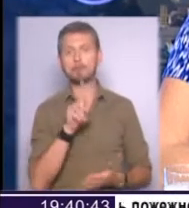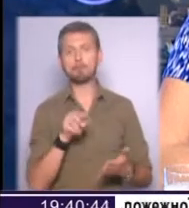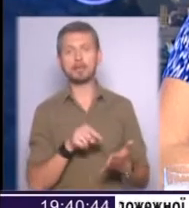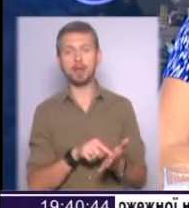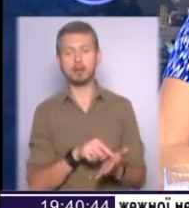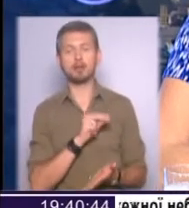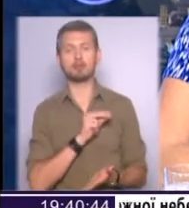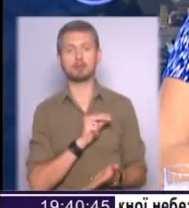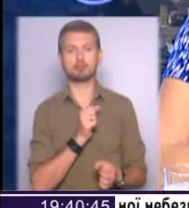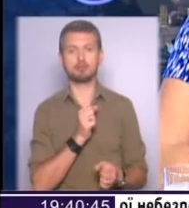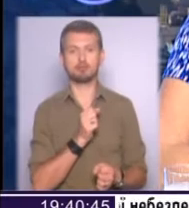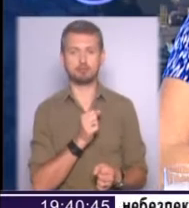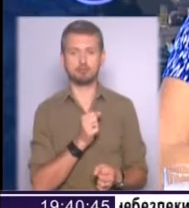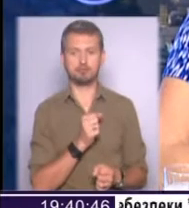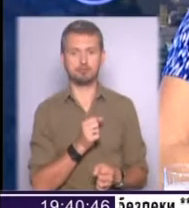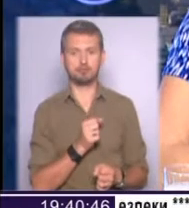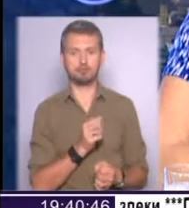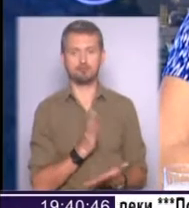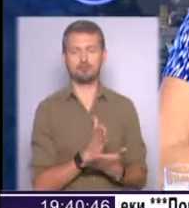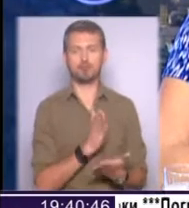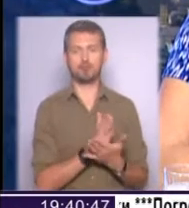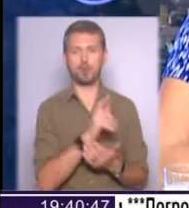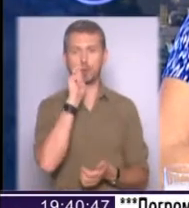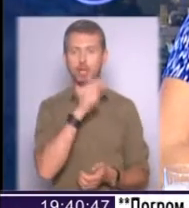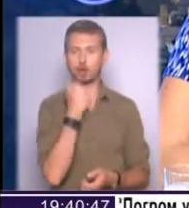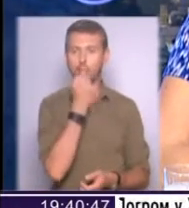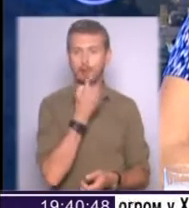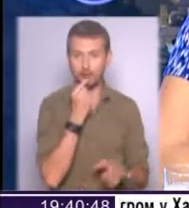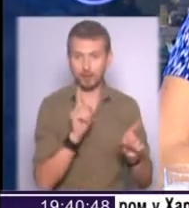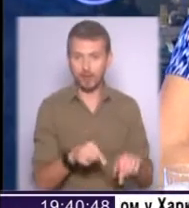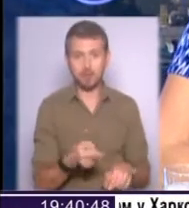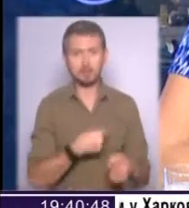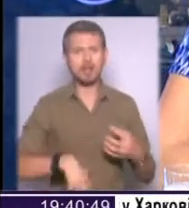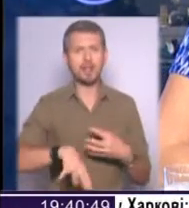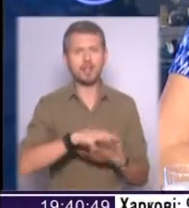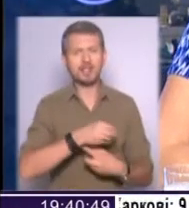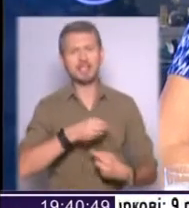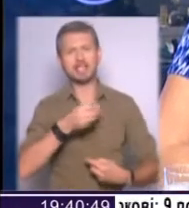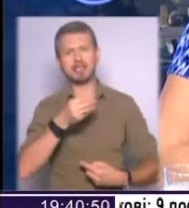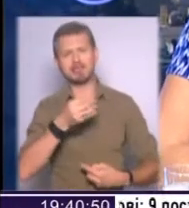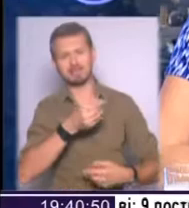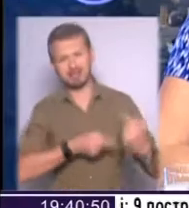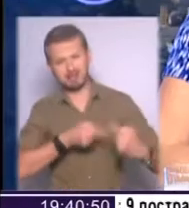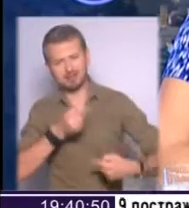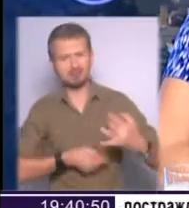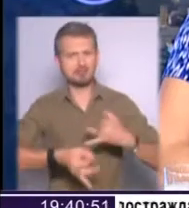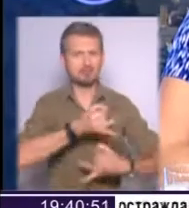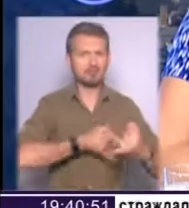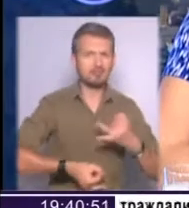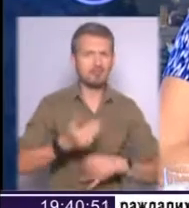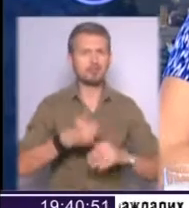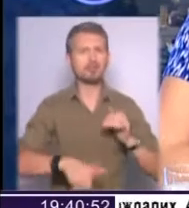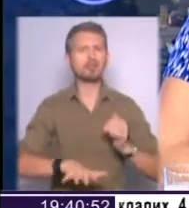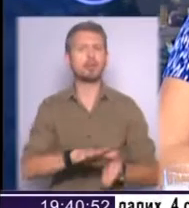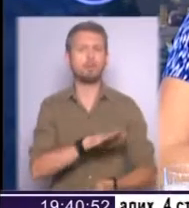функціонування української мови теж, тобто ми вже всі дискусії з цього приводу, які були, ми вже їх